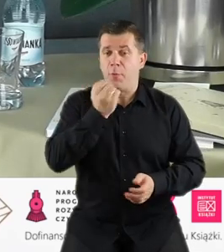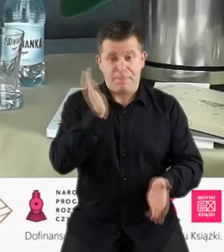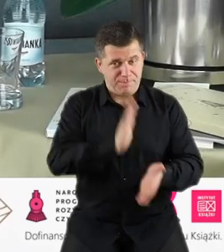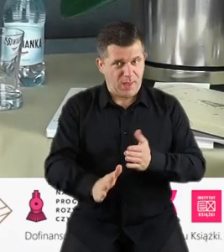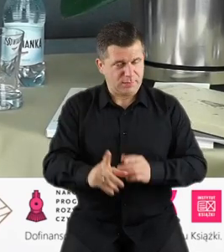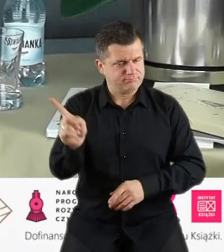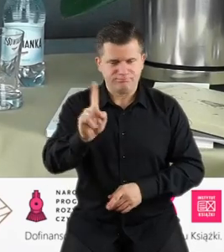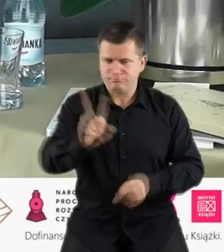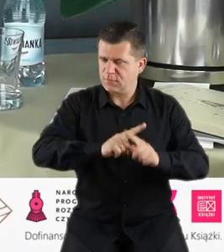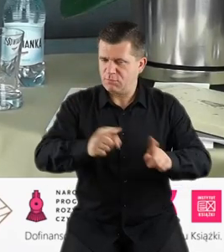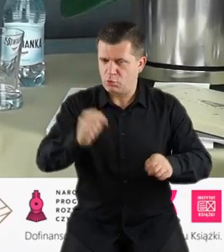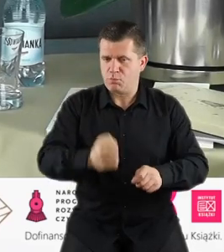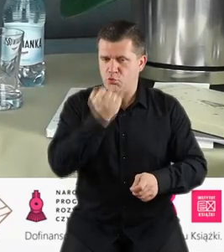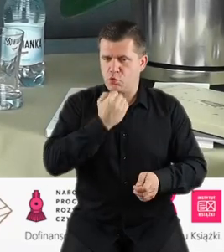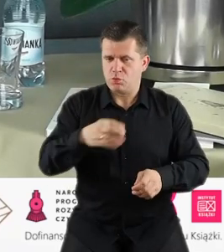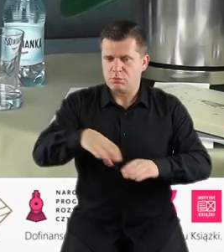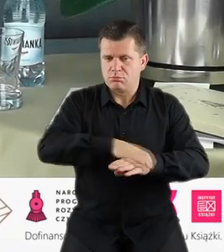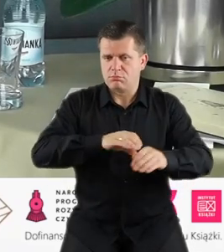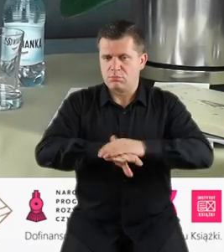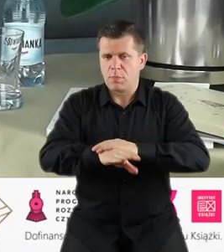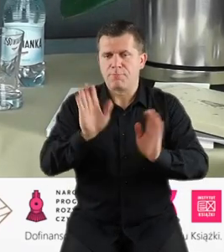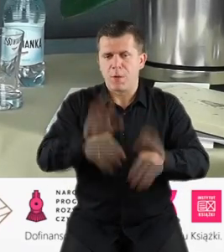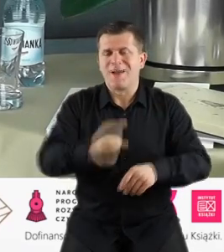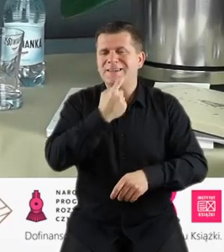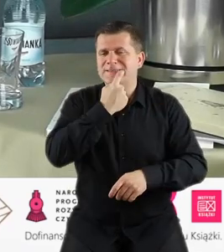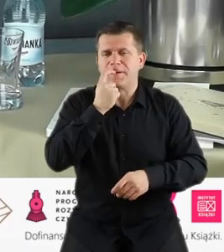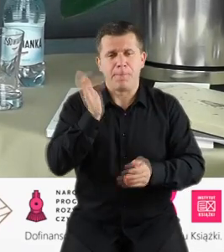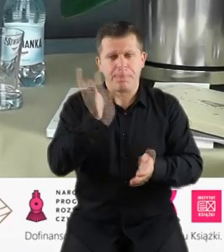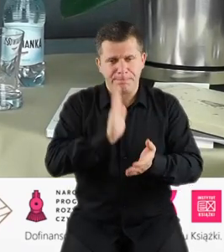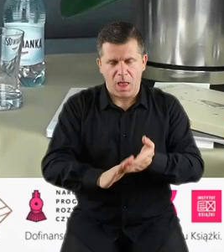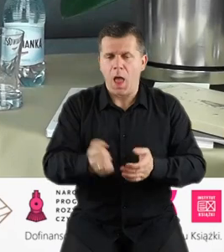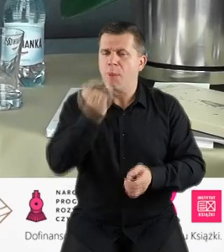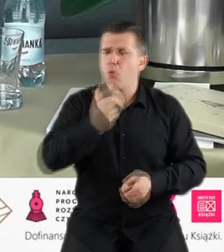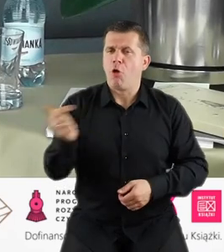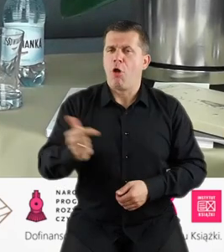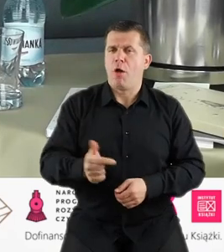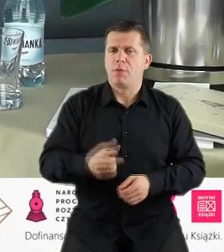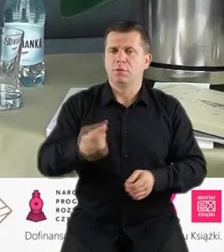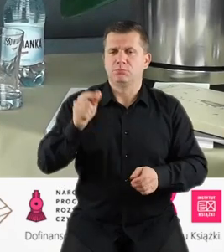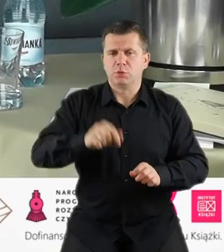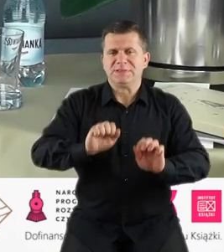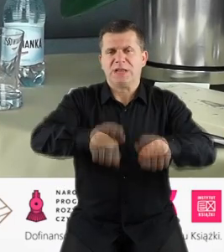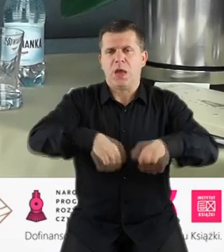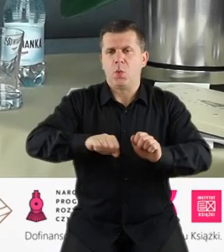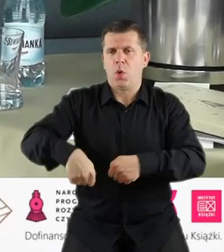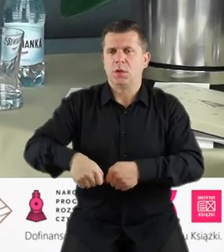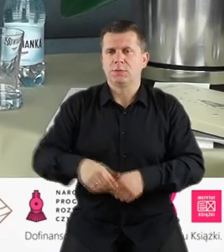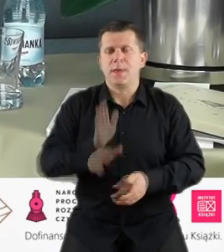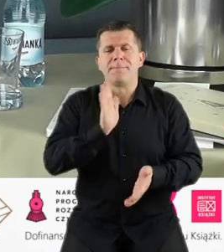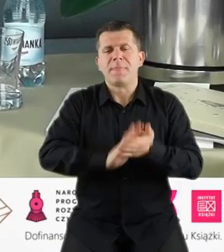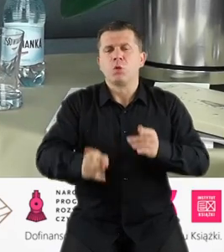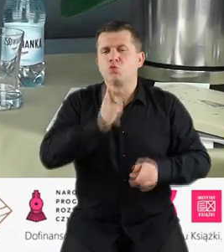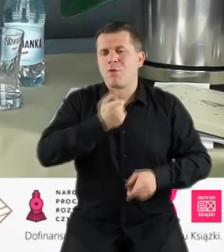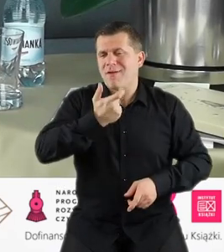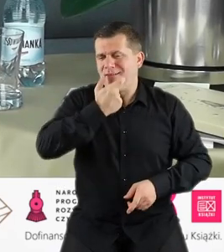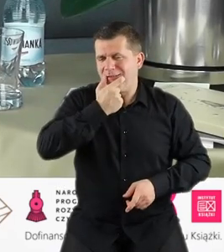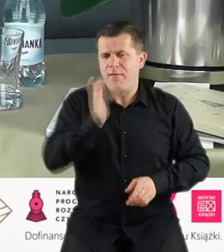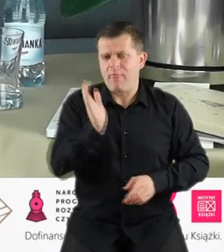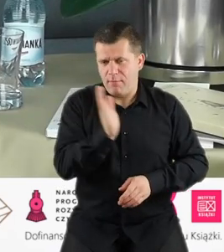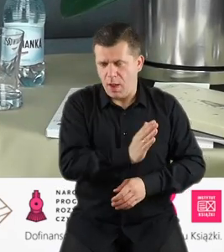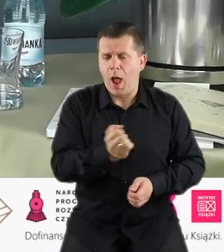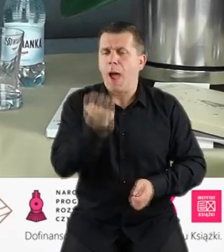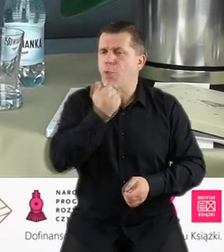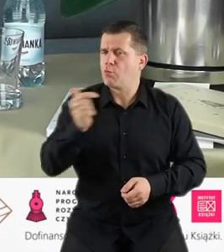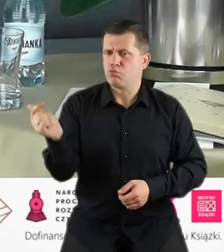człowieka pochować. Można go było pochować bez zębów, ale nie bez butów. Bez sztucznej szczęki, ale nie bez butów. To